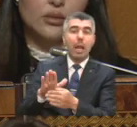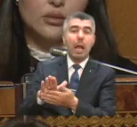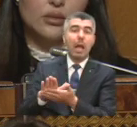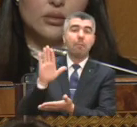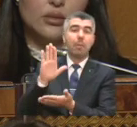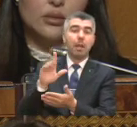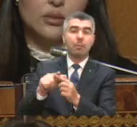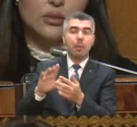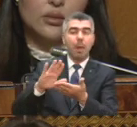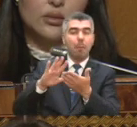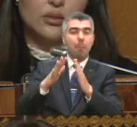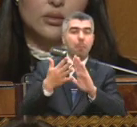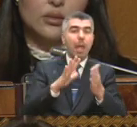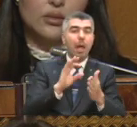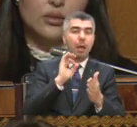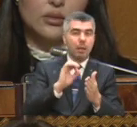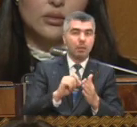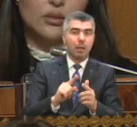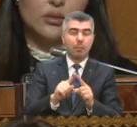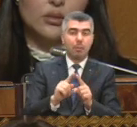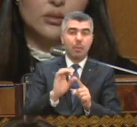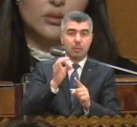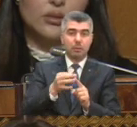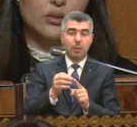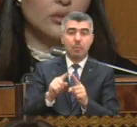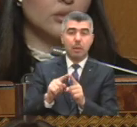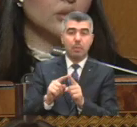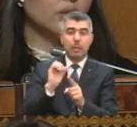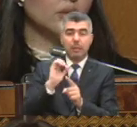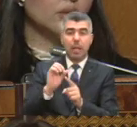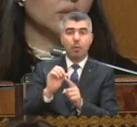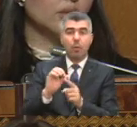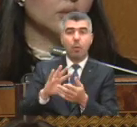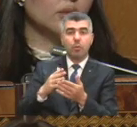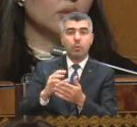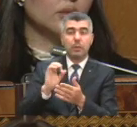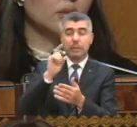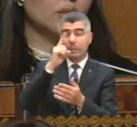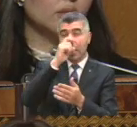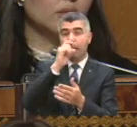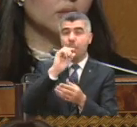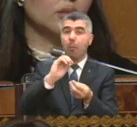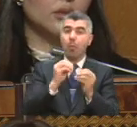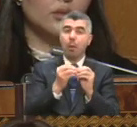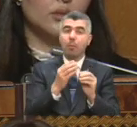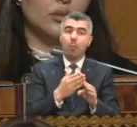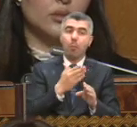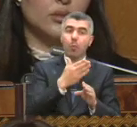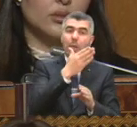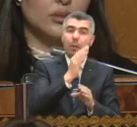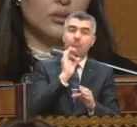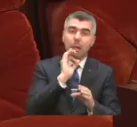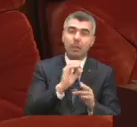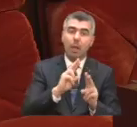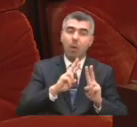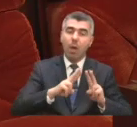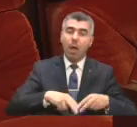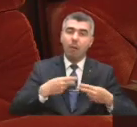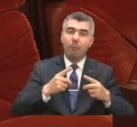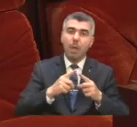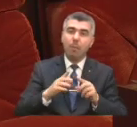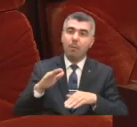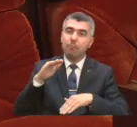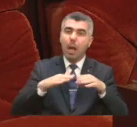بشؤون البيئة على اعتبار أن الإفراط في استعمالها يؤدي إلى أضرار بيئية من شأنها القضاء على الحياة البحرية في